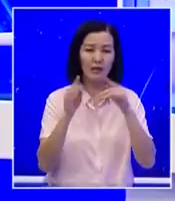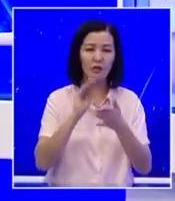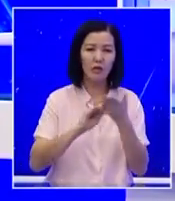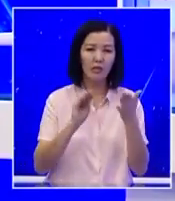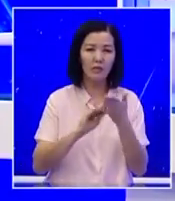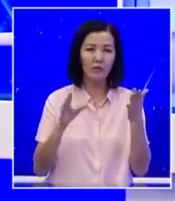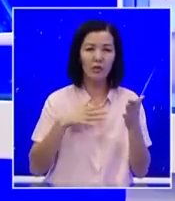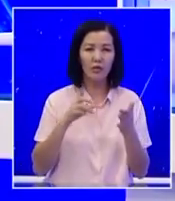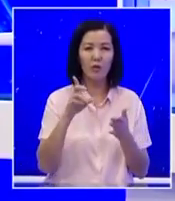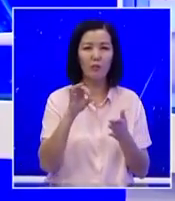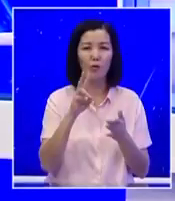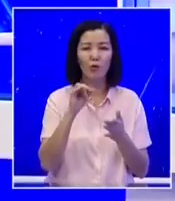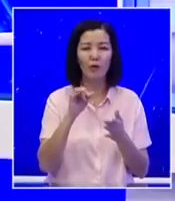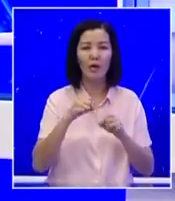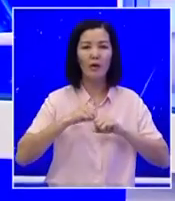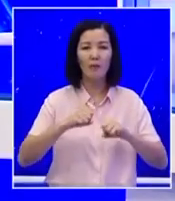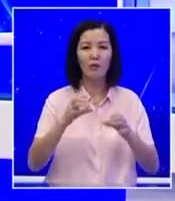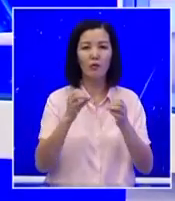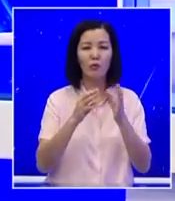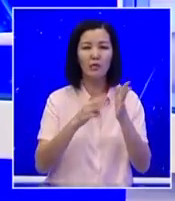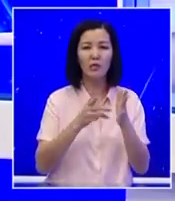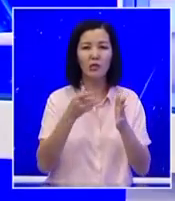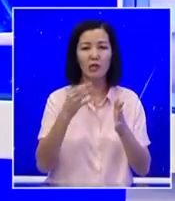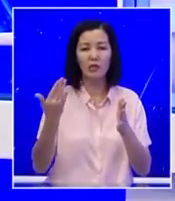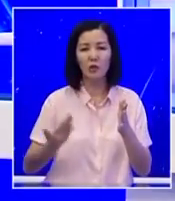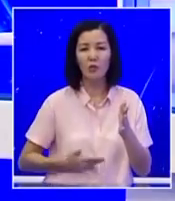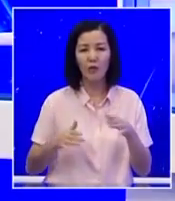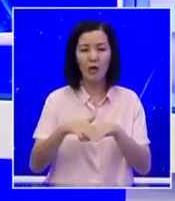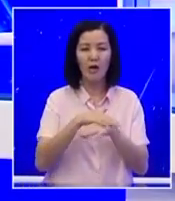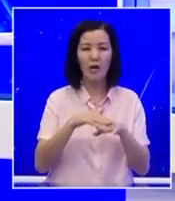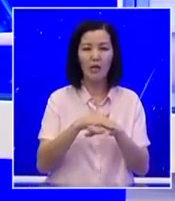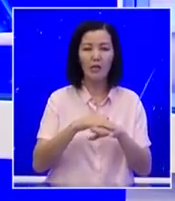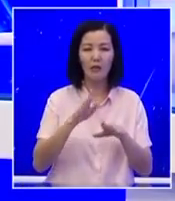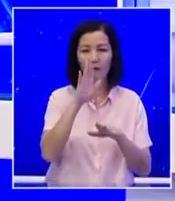батыр 18-ші ғасырда өмір сүрген заманда елін жаудан қорғаған,